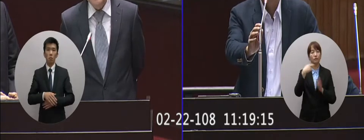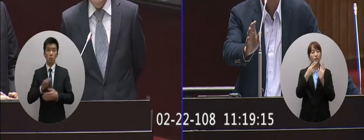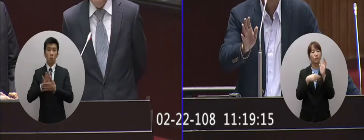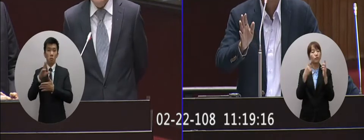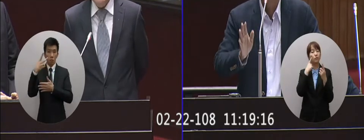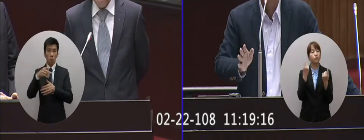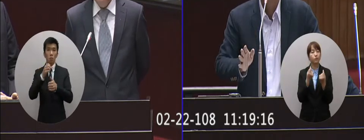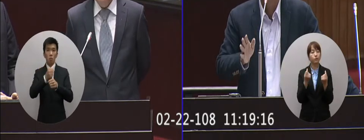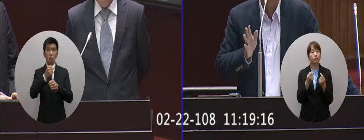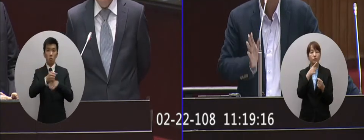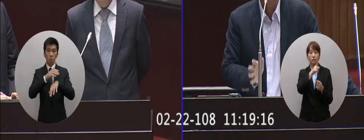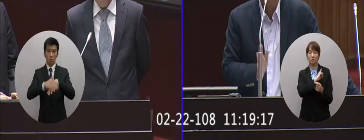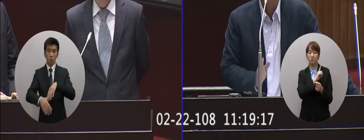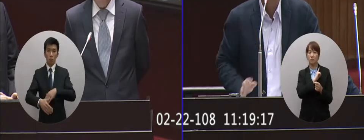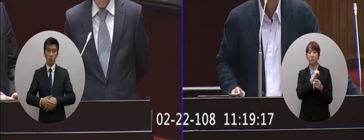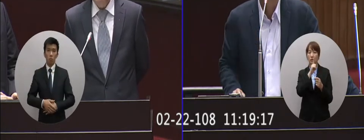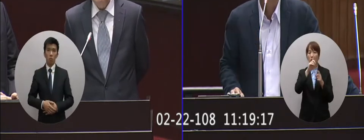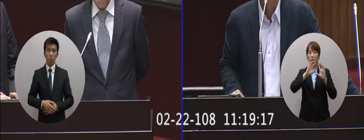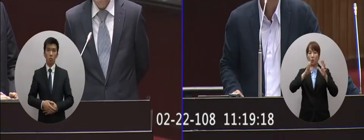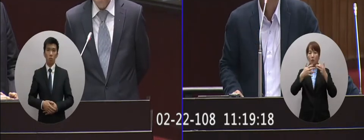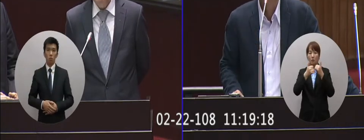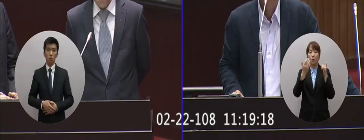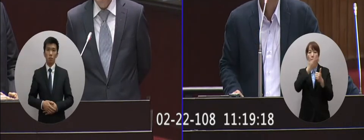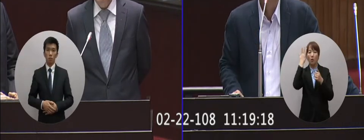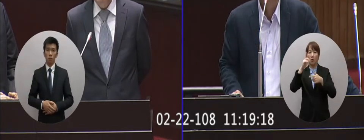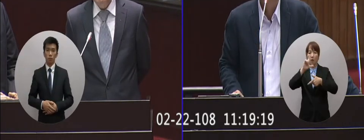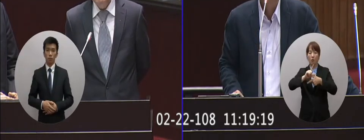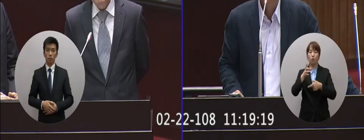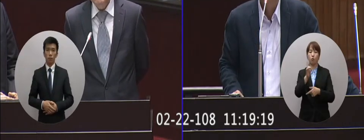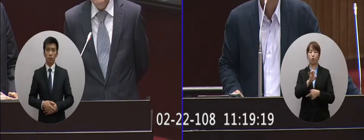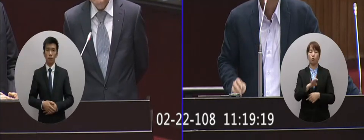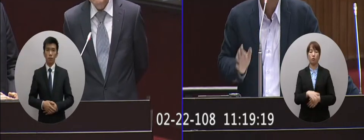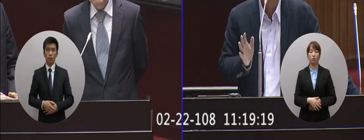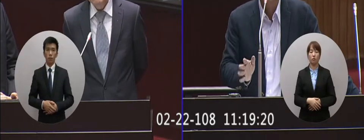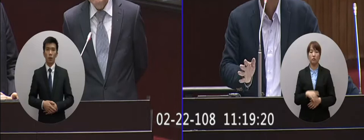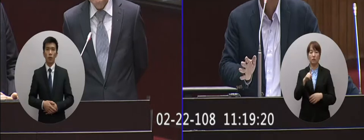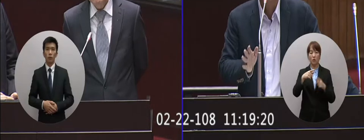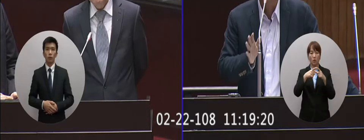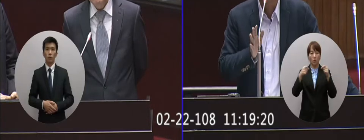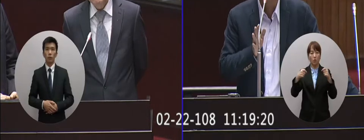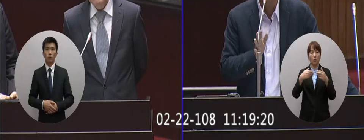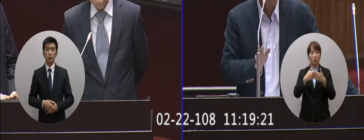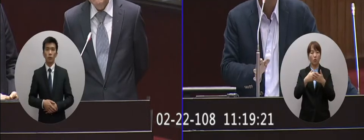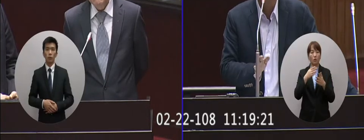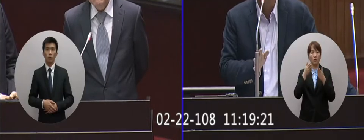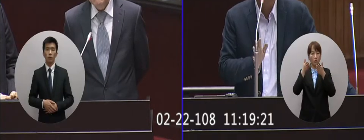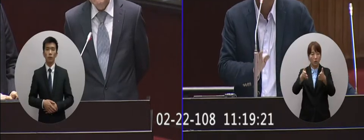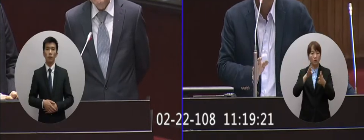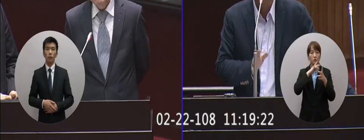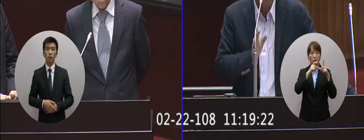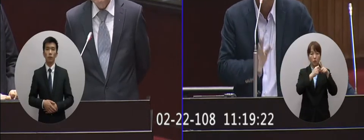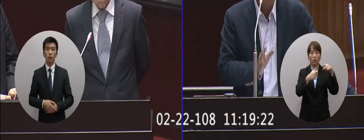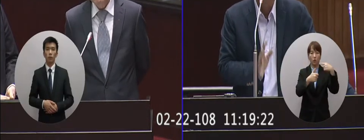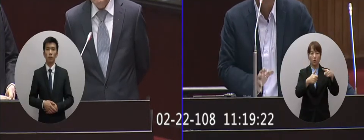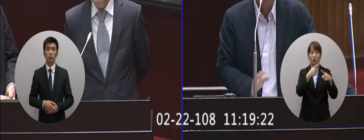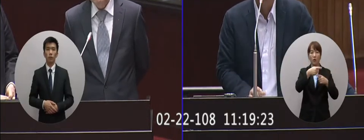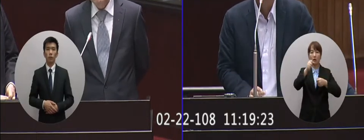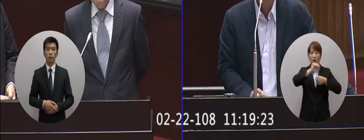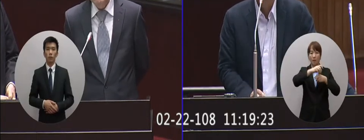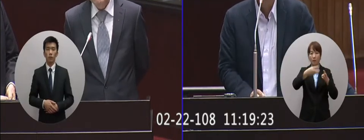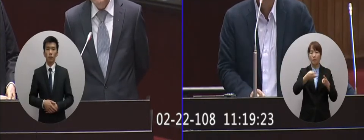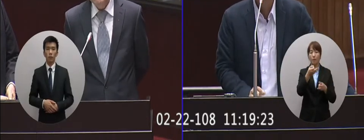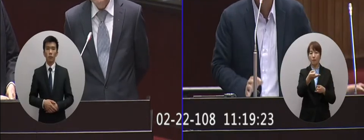哈，人事长自己都没有用过国民旅游卡。国民旅游卡本来是公教他们的加班